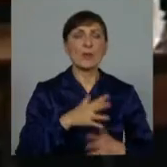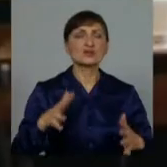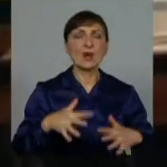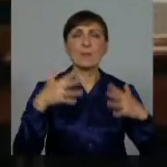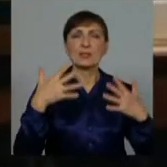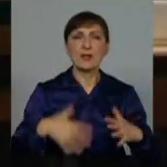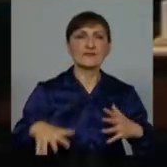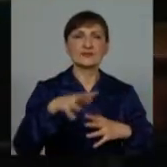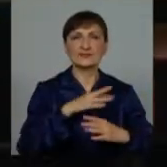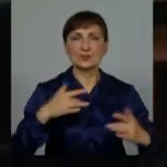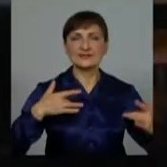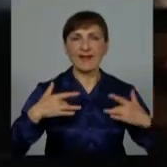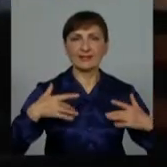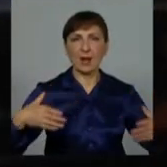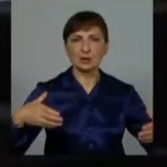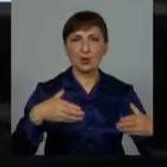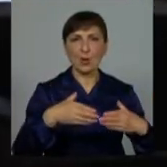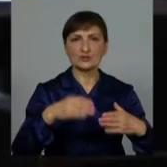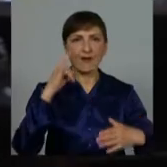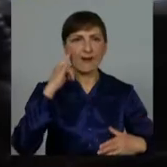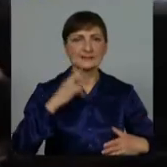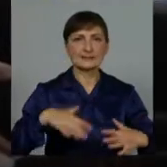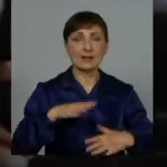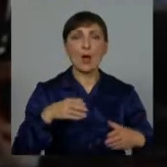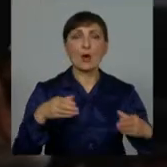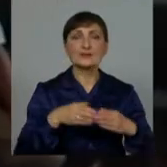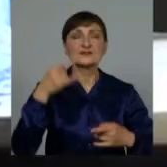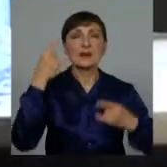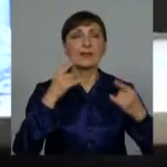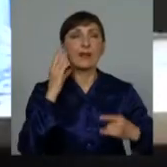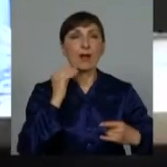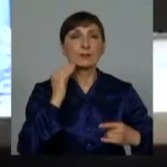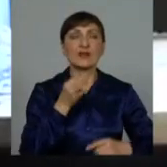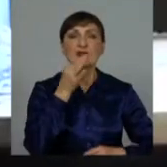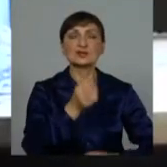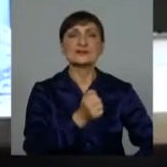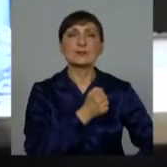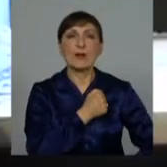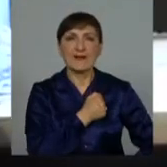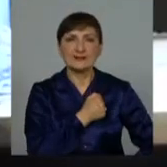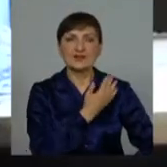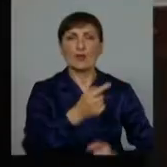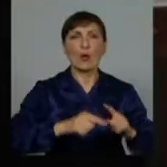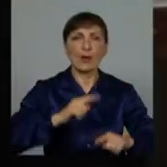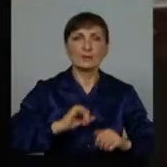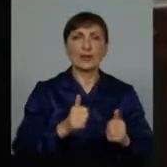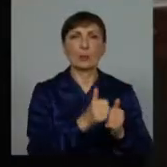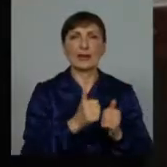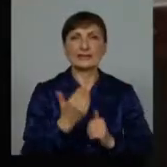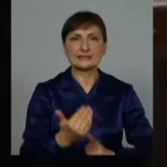утрата для всего театрального сообщества страны. Коллектив телеканала «Алматы» выражает соболезнования родным и